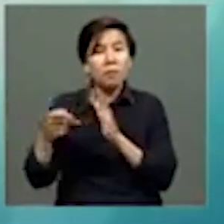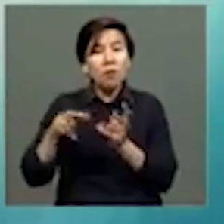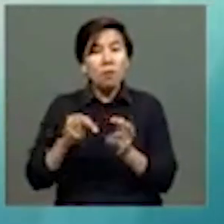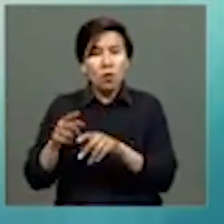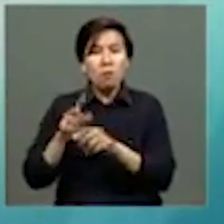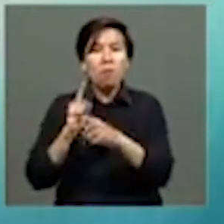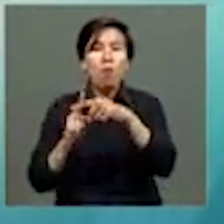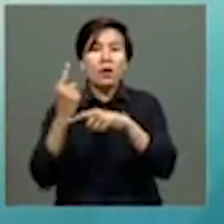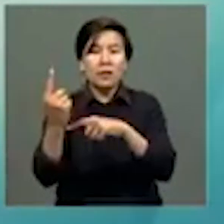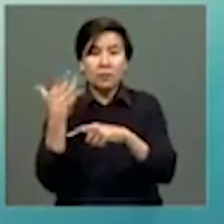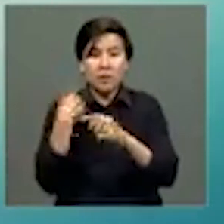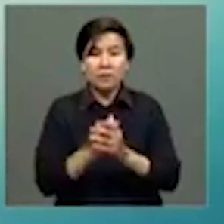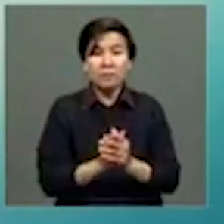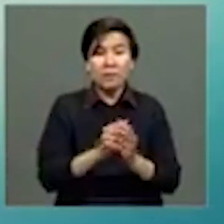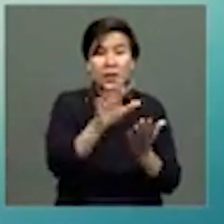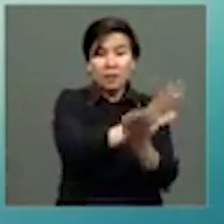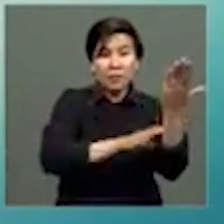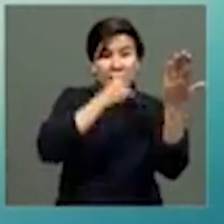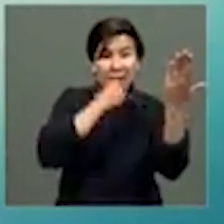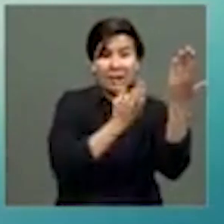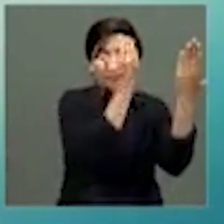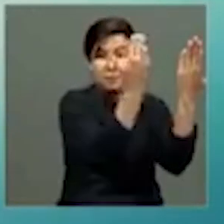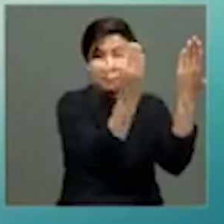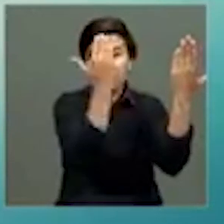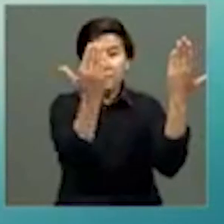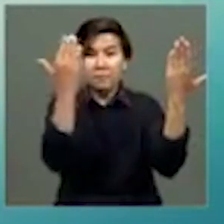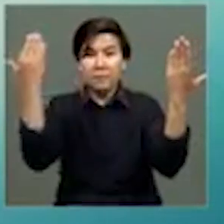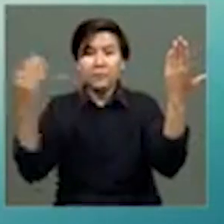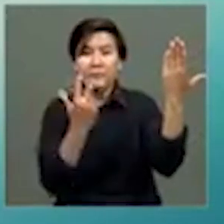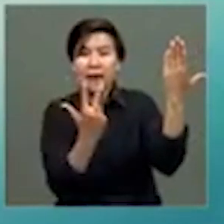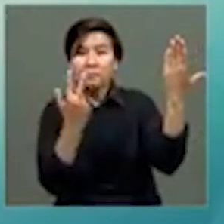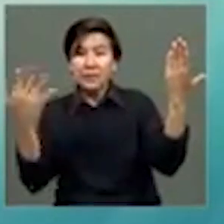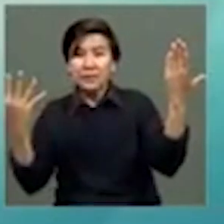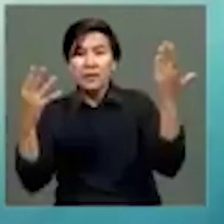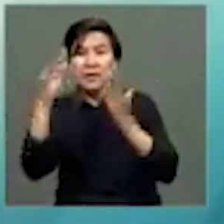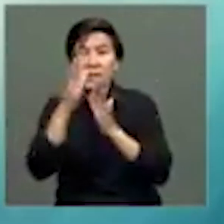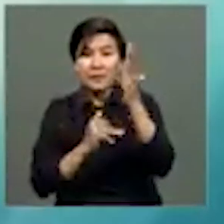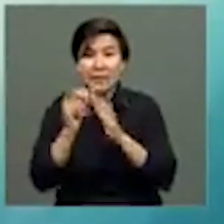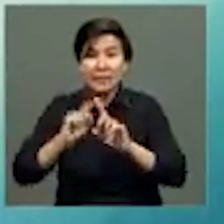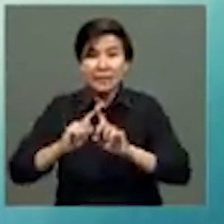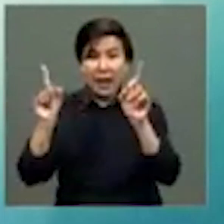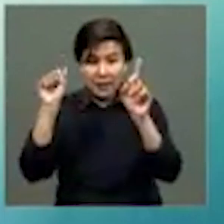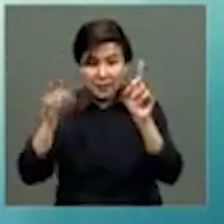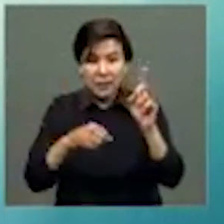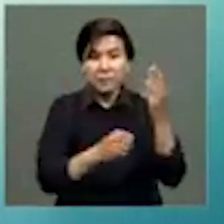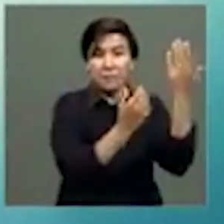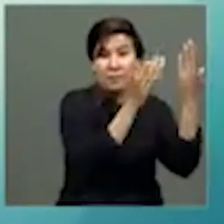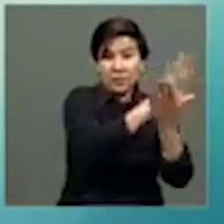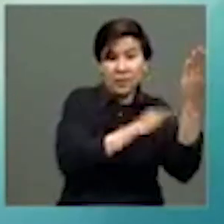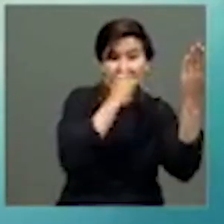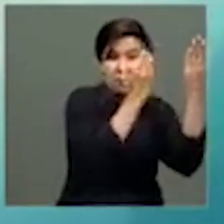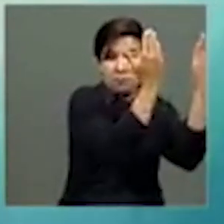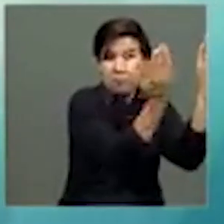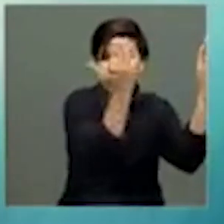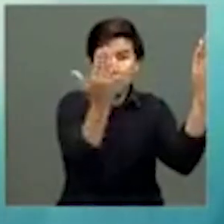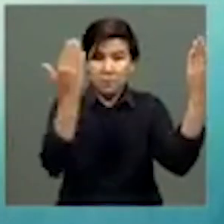ประเทศไทยที่3และที่4เนี่ยนะคะอยากให้เห็นสีที่แตกต่างกันนิดนึงจากเดิมสัปดาห์ที่2วันที่10ถึง16